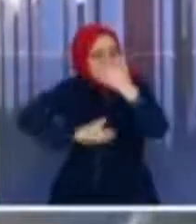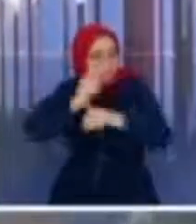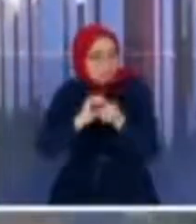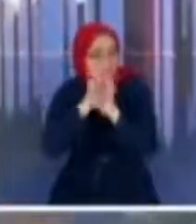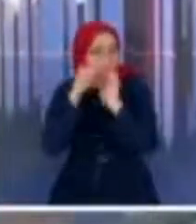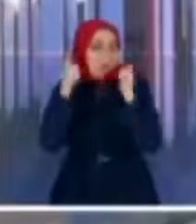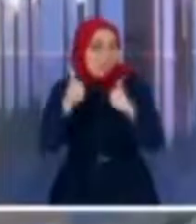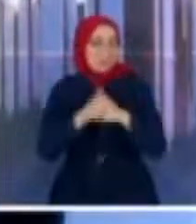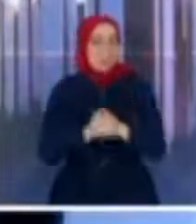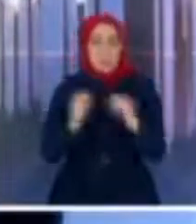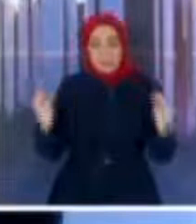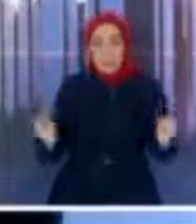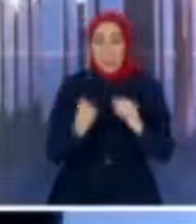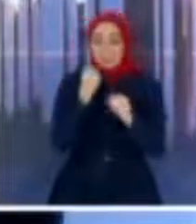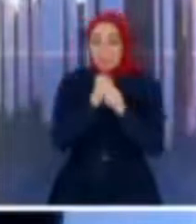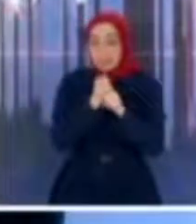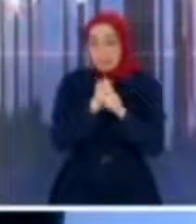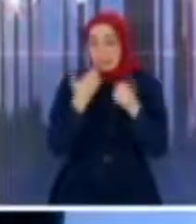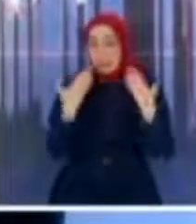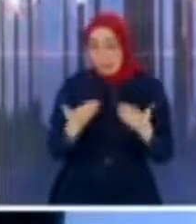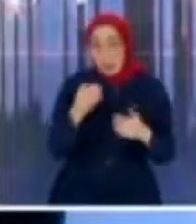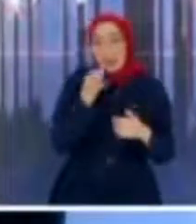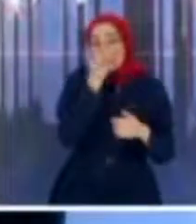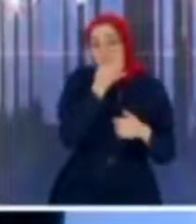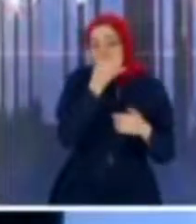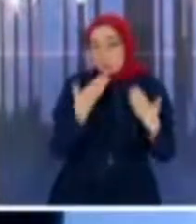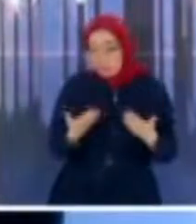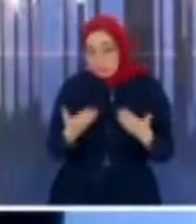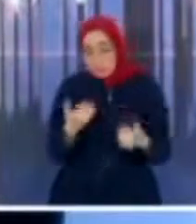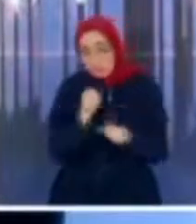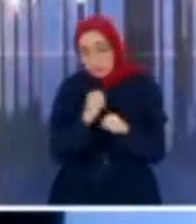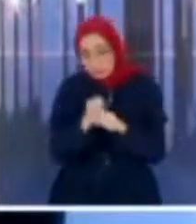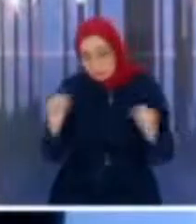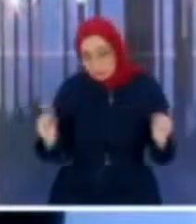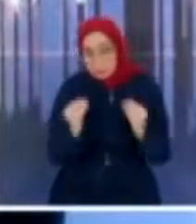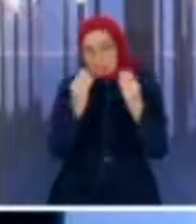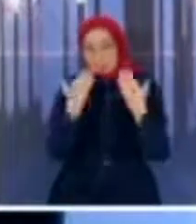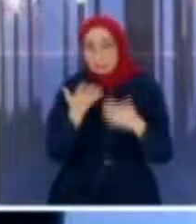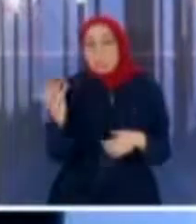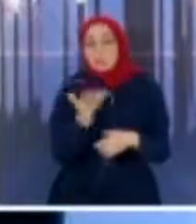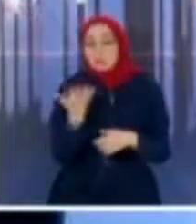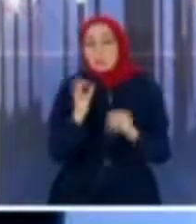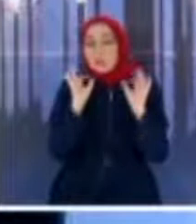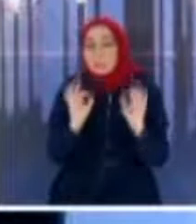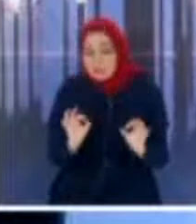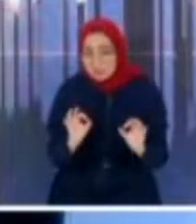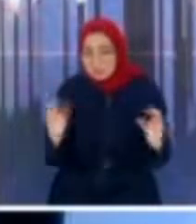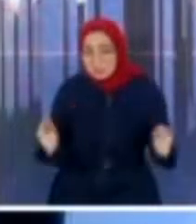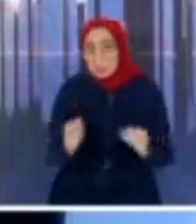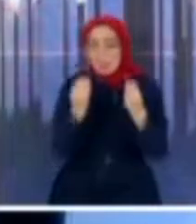معاكم وتابعناكم بالكدا على مستوى نفزة. انتم كنتوا بديتوا معناها لو بوزوان ايتي نابع من